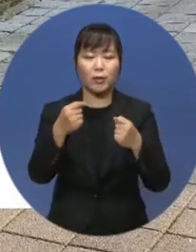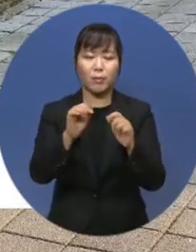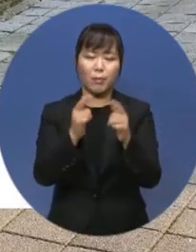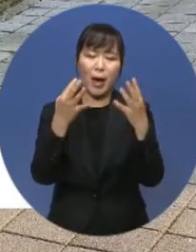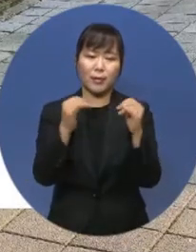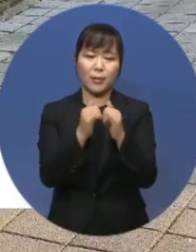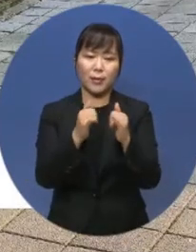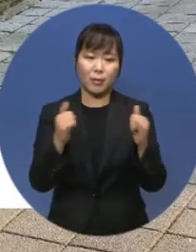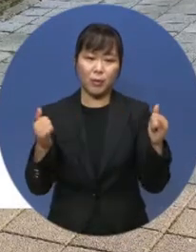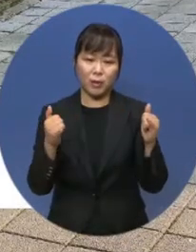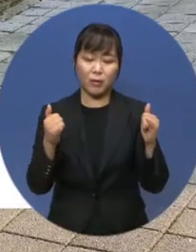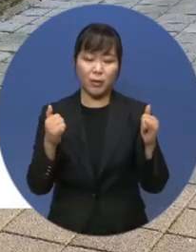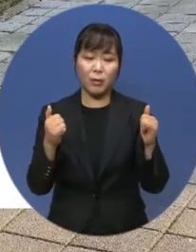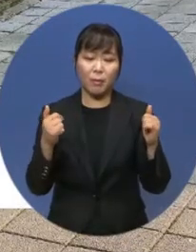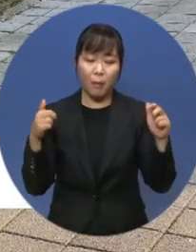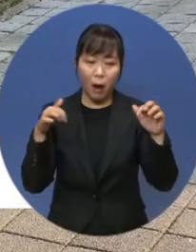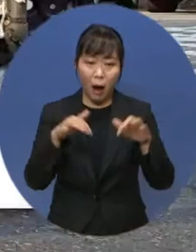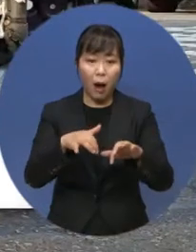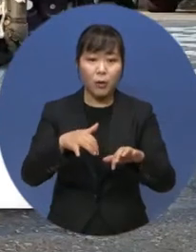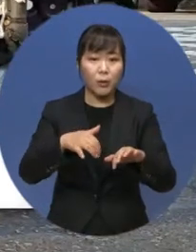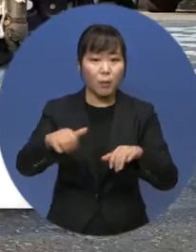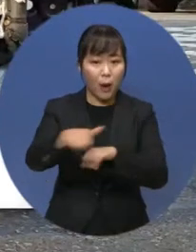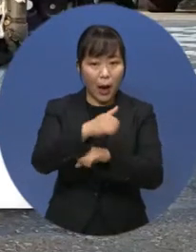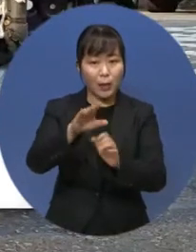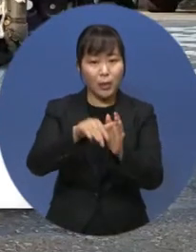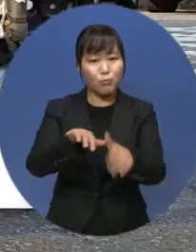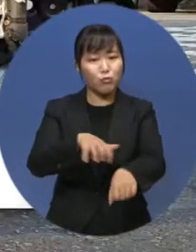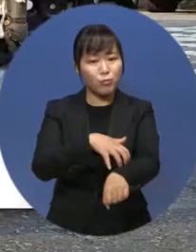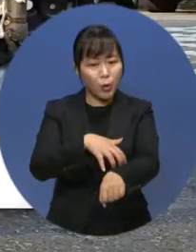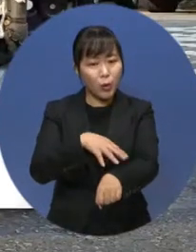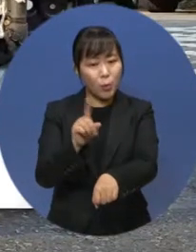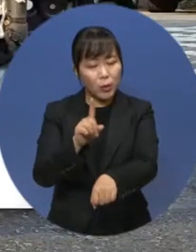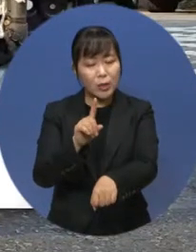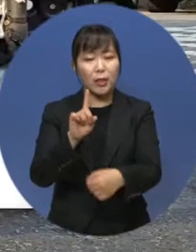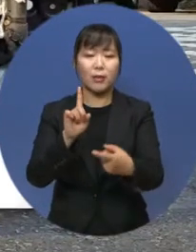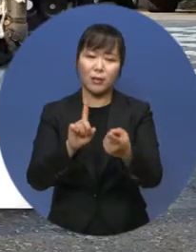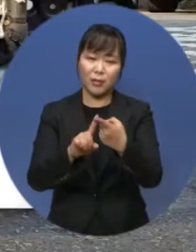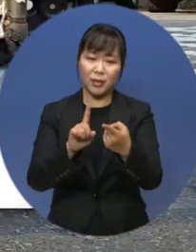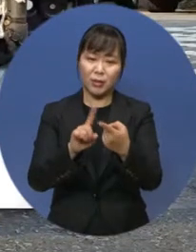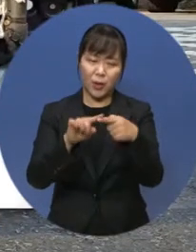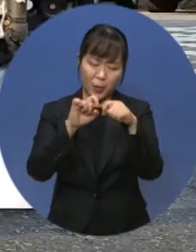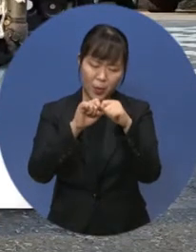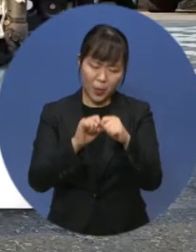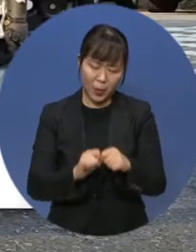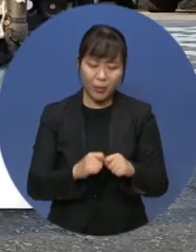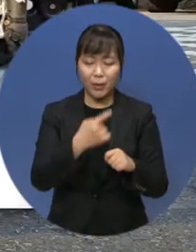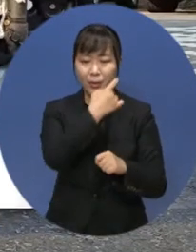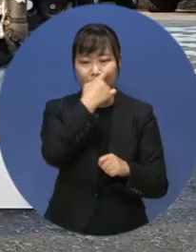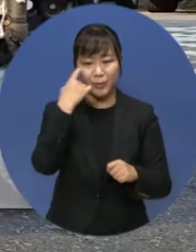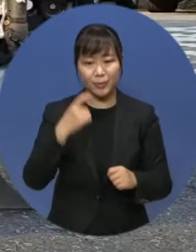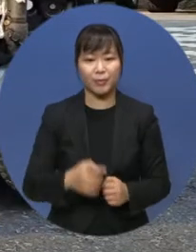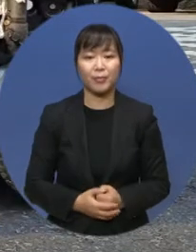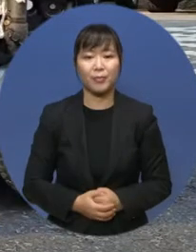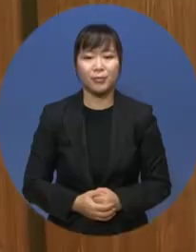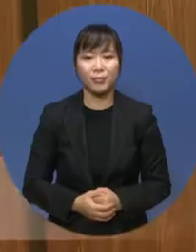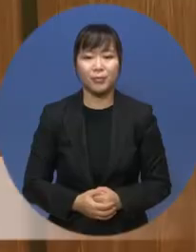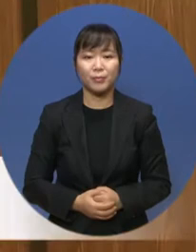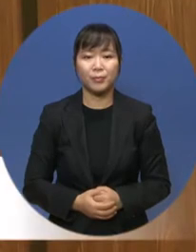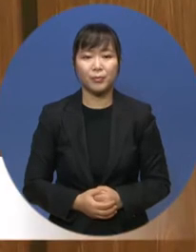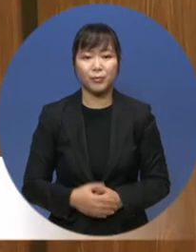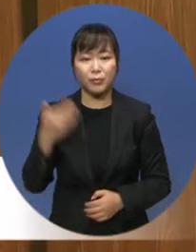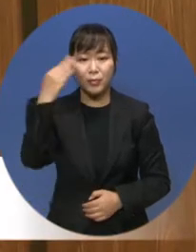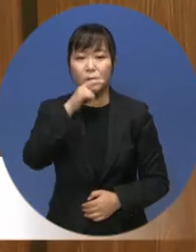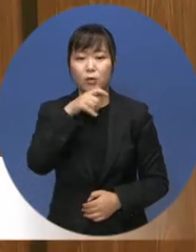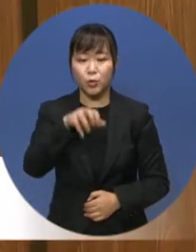다중 이용시설 진출입 시 불편 요소는 없는지 등을 꼼꼼하게 살폈습니다.